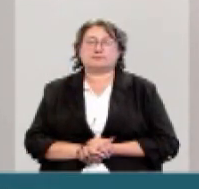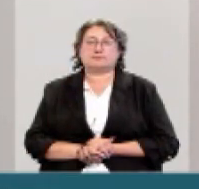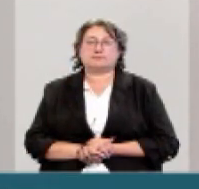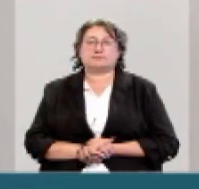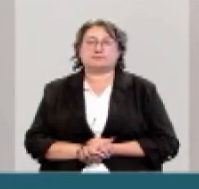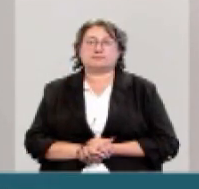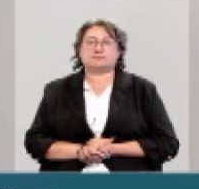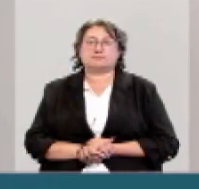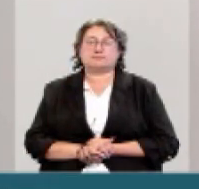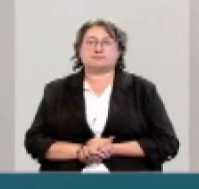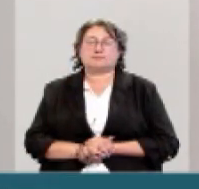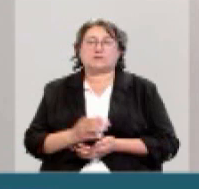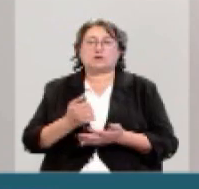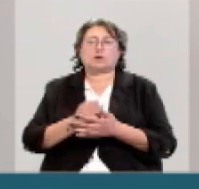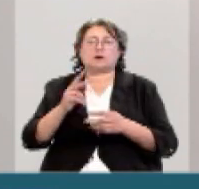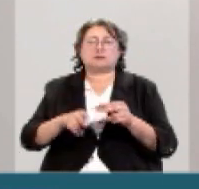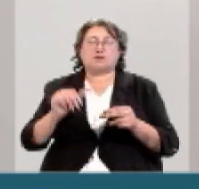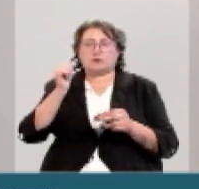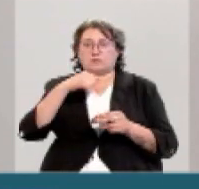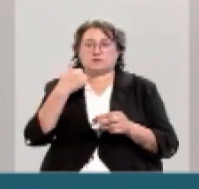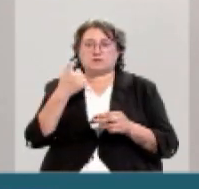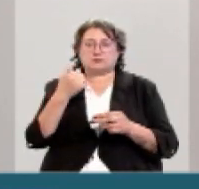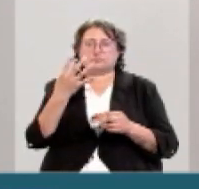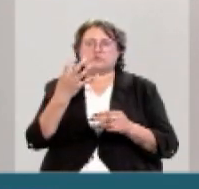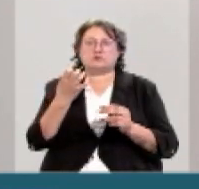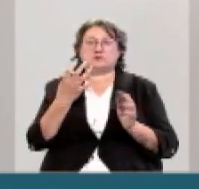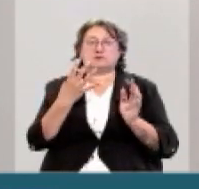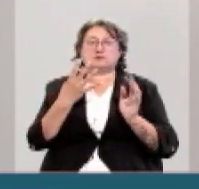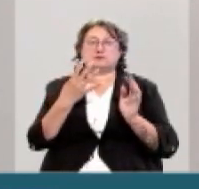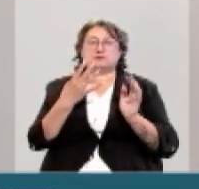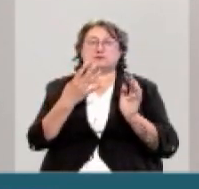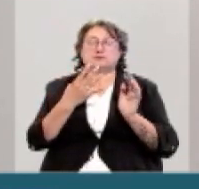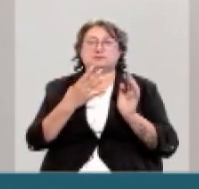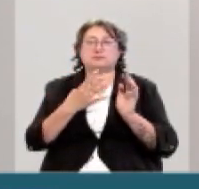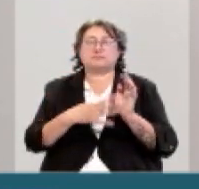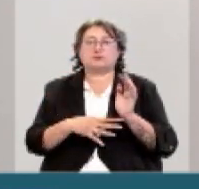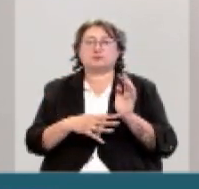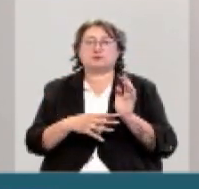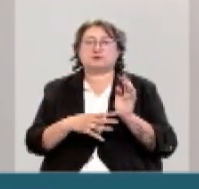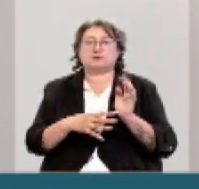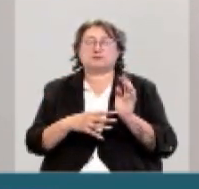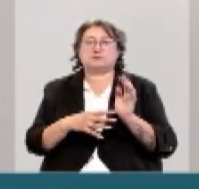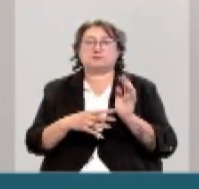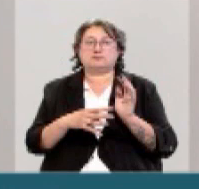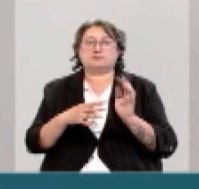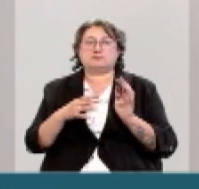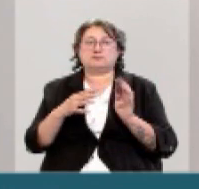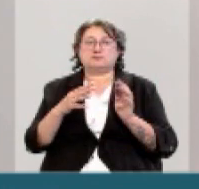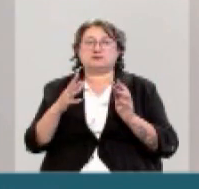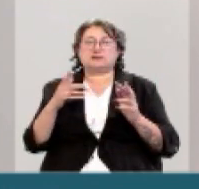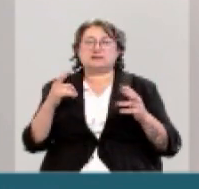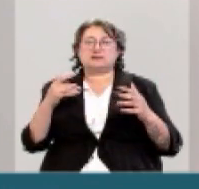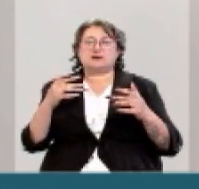соңына дейін 482 концерттік бағдарлама көрсету жоспарланып, көркем өнерпаздар ұжымдарының театрлардың күшімен ауылдық